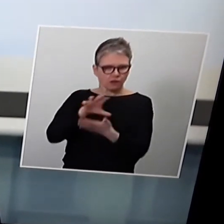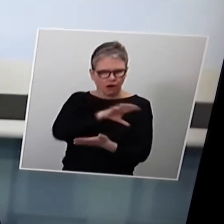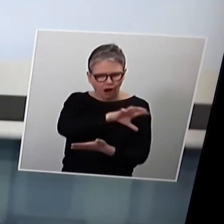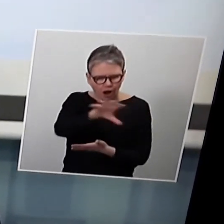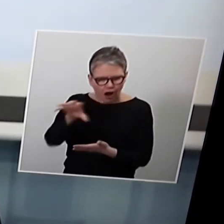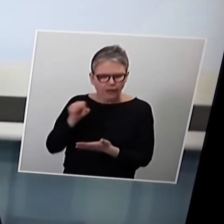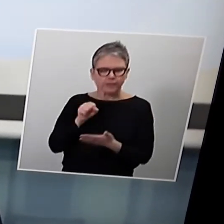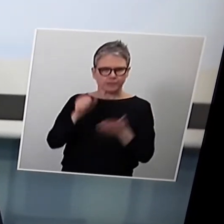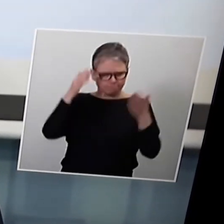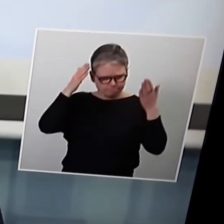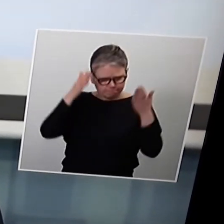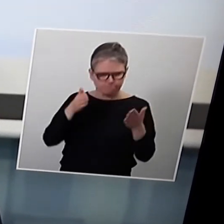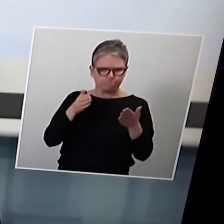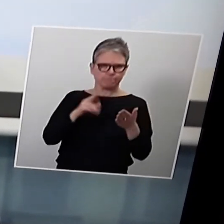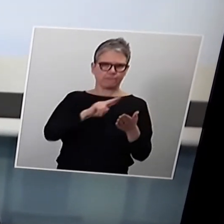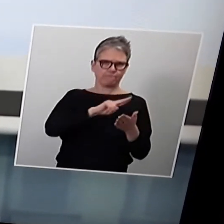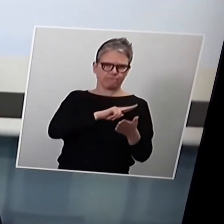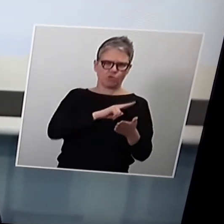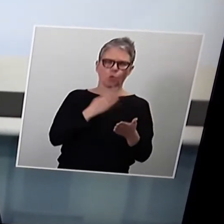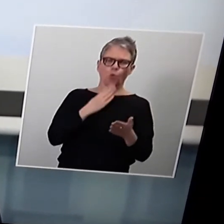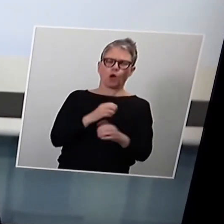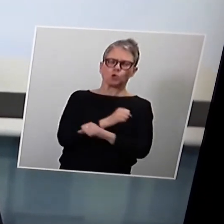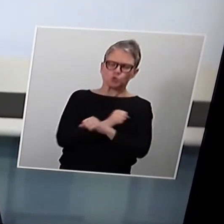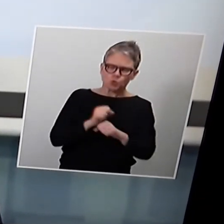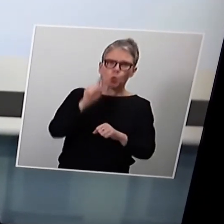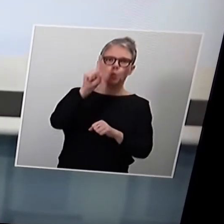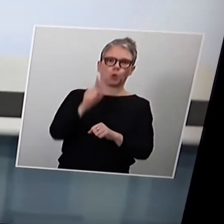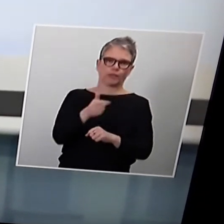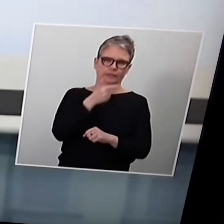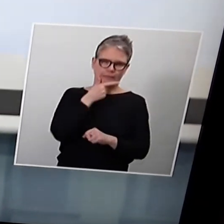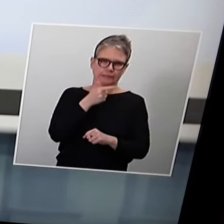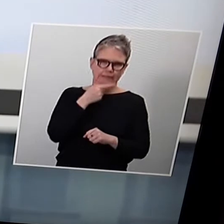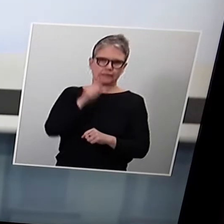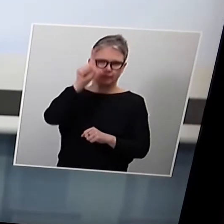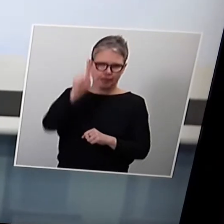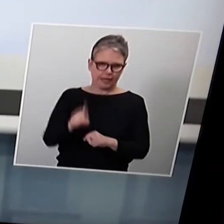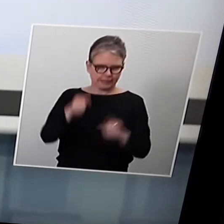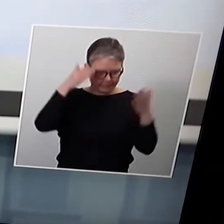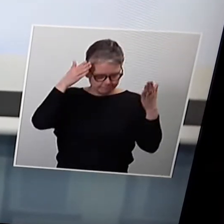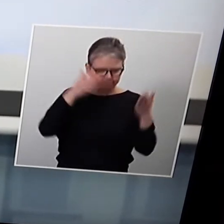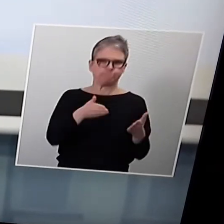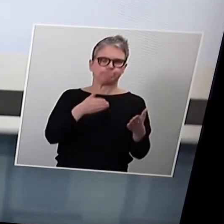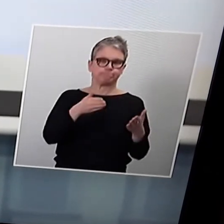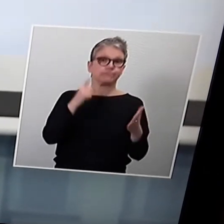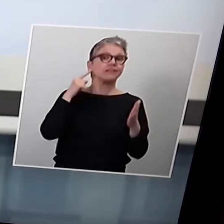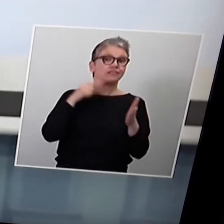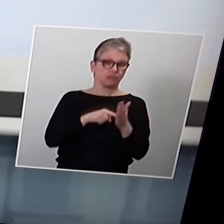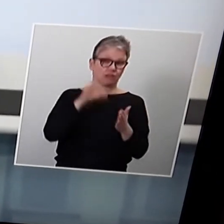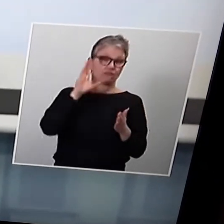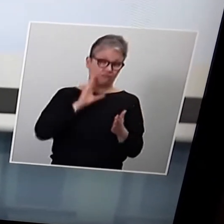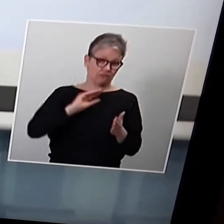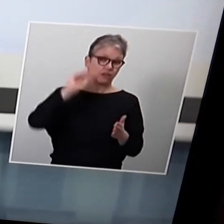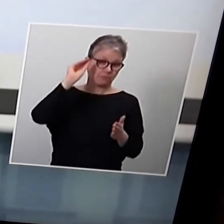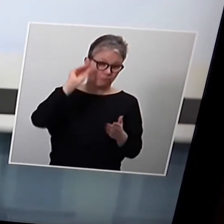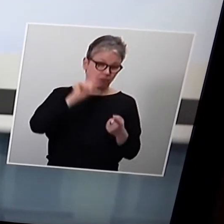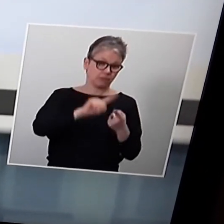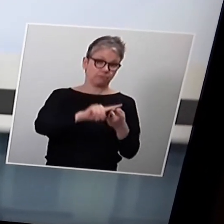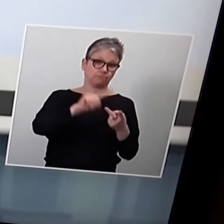meidän velvollisuus on huolehtia kaikkein suurimmassa riskissä olevista ensin, eli ikääntyneistä